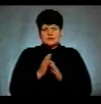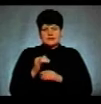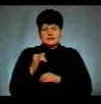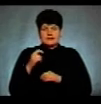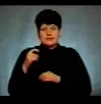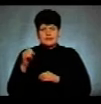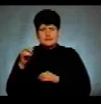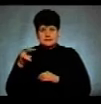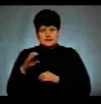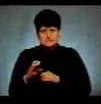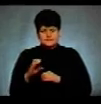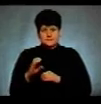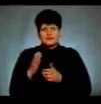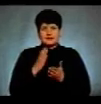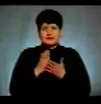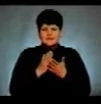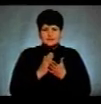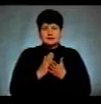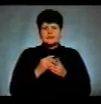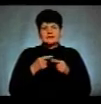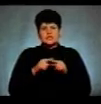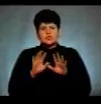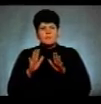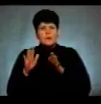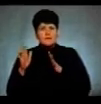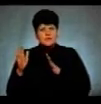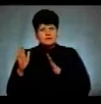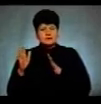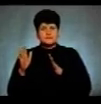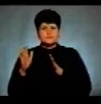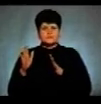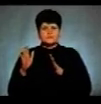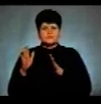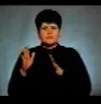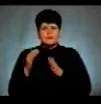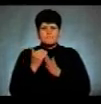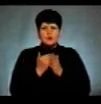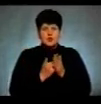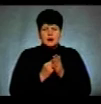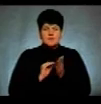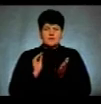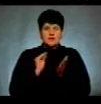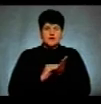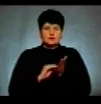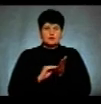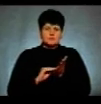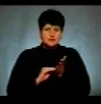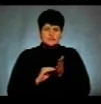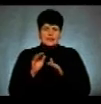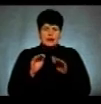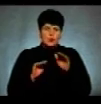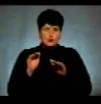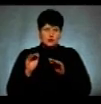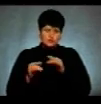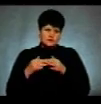e-health. Є деякі технічні моменти, все-таки і програму дописують, регулюють